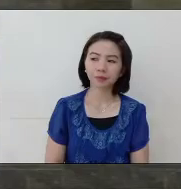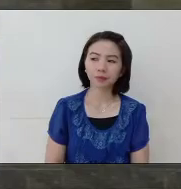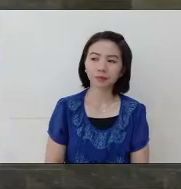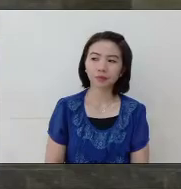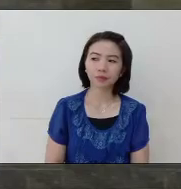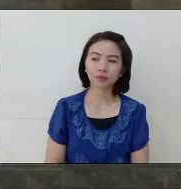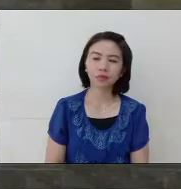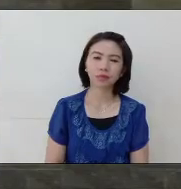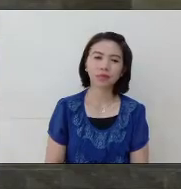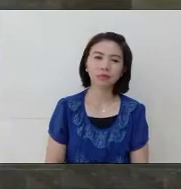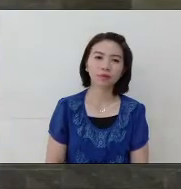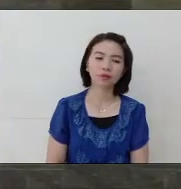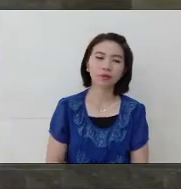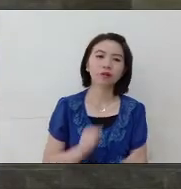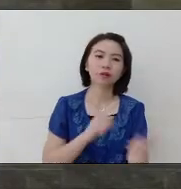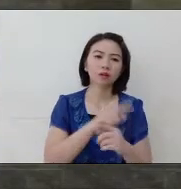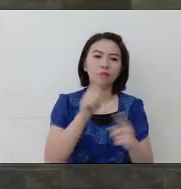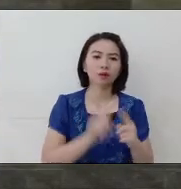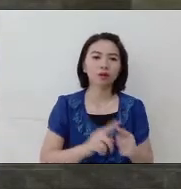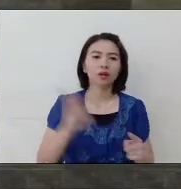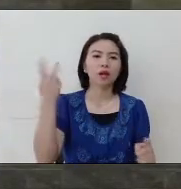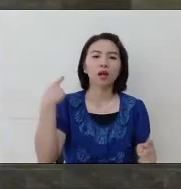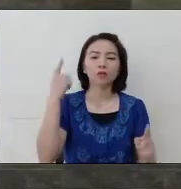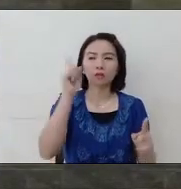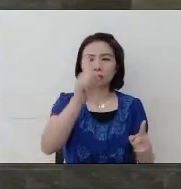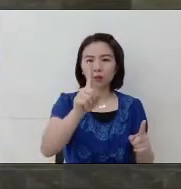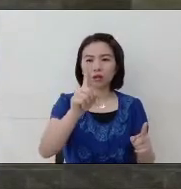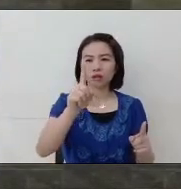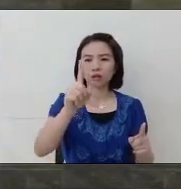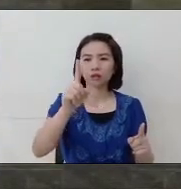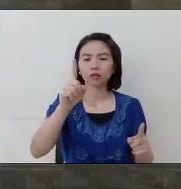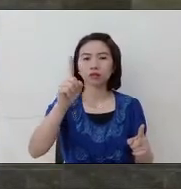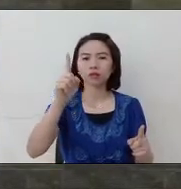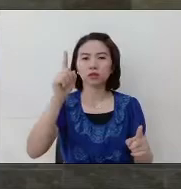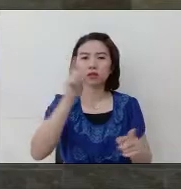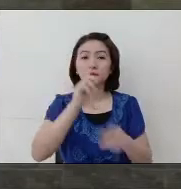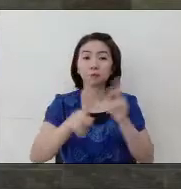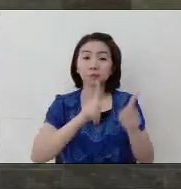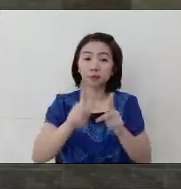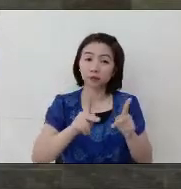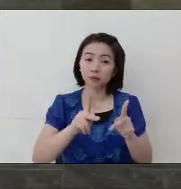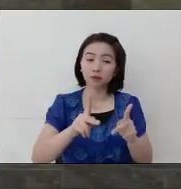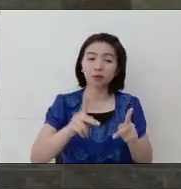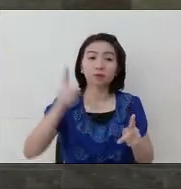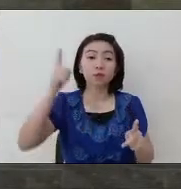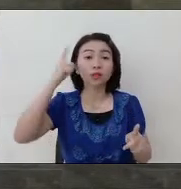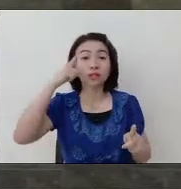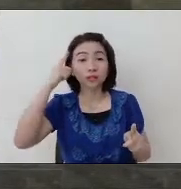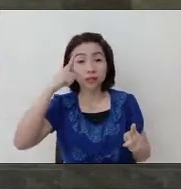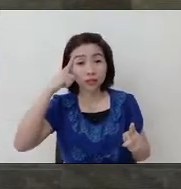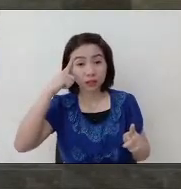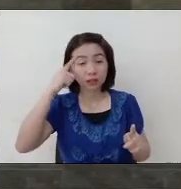Habang may nag-iisip, habang may gumagawa, may nag-accumulate.